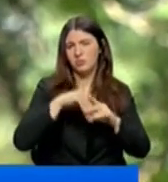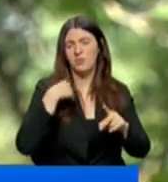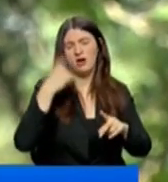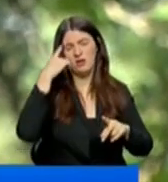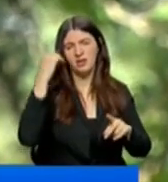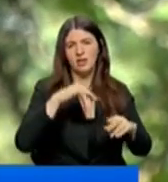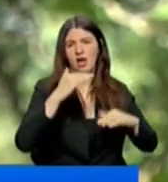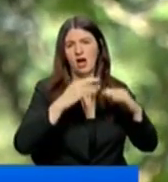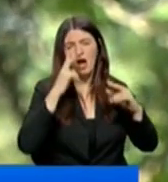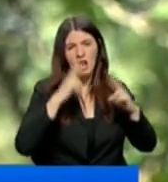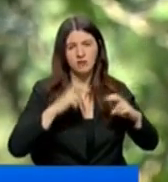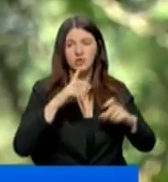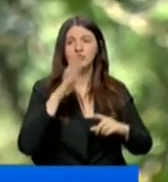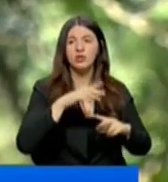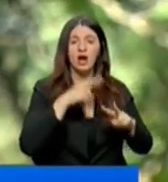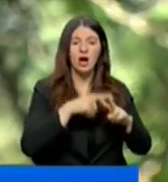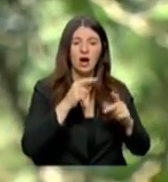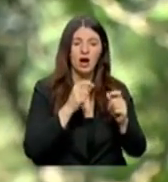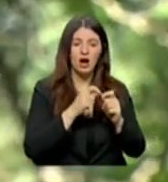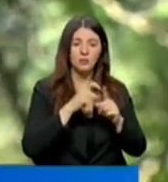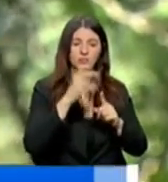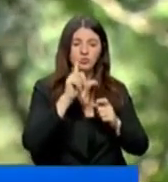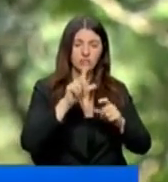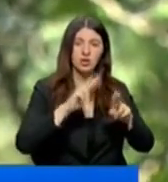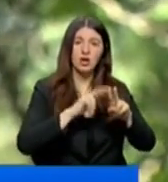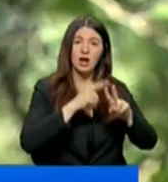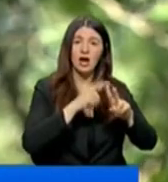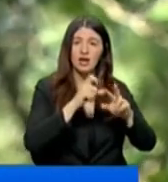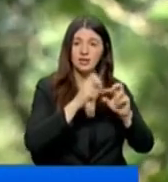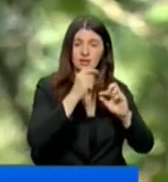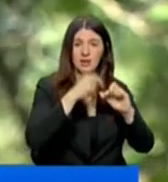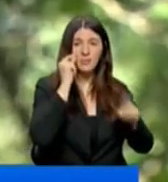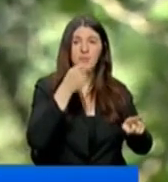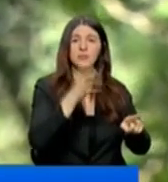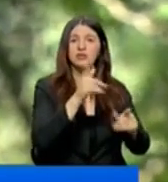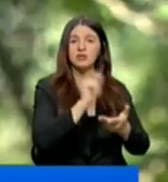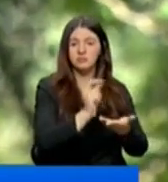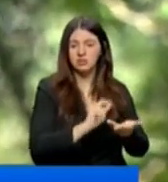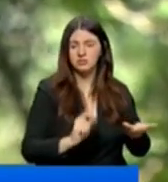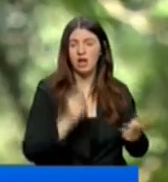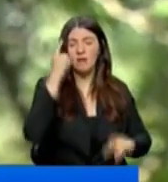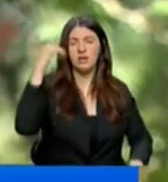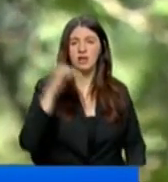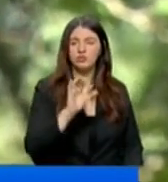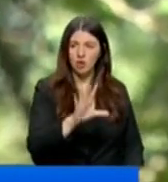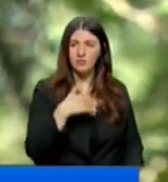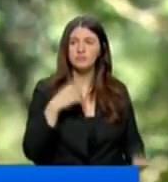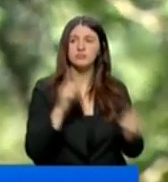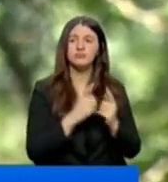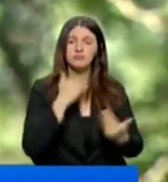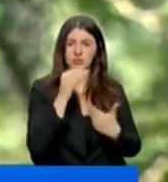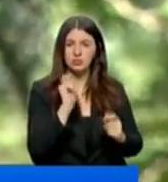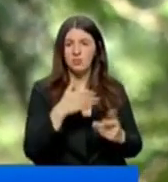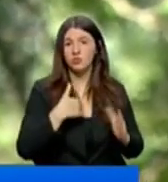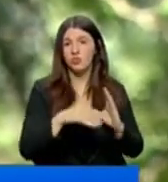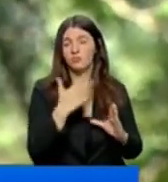adalet bahsinde. Sonra Abdülkadir Selvi ve hükümete yakın bazı kalemlerin başka yazıları da aklıma geldi. Şimdi şöyle özetlemeye çalışayım,